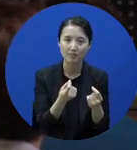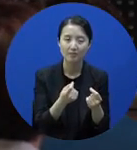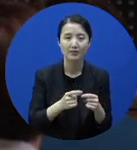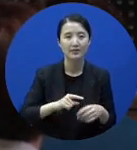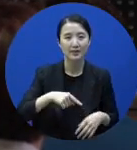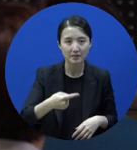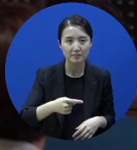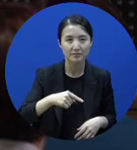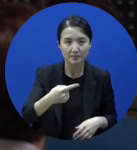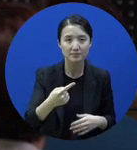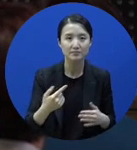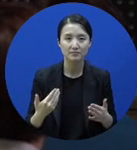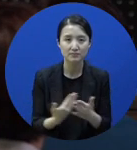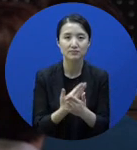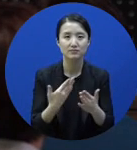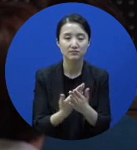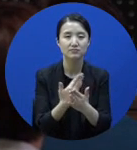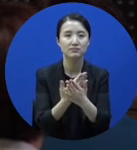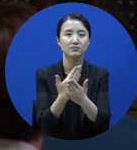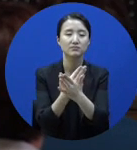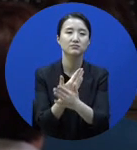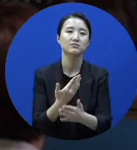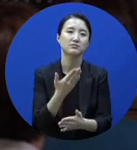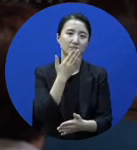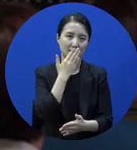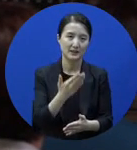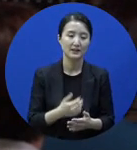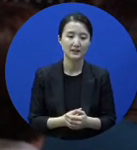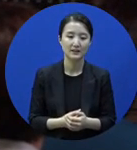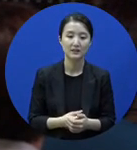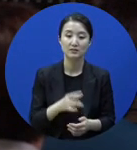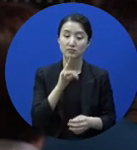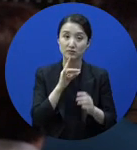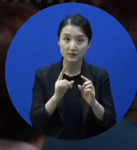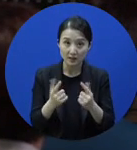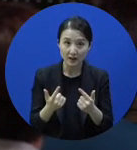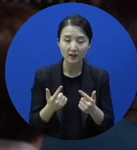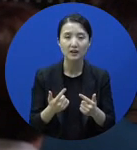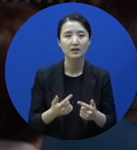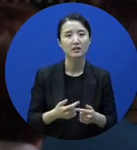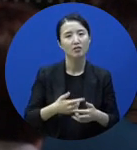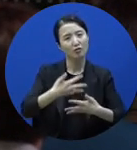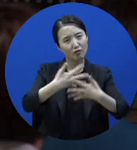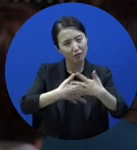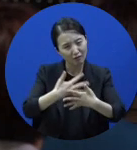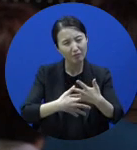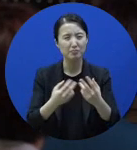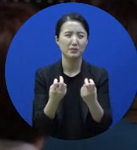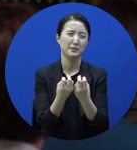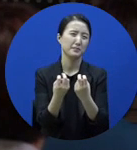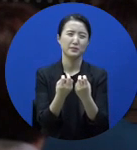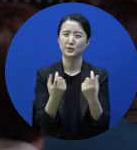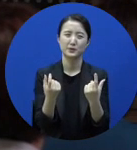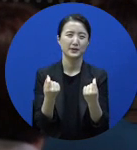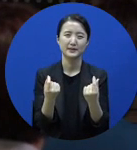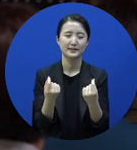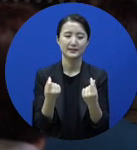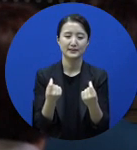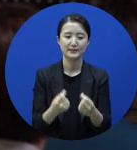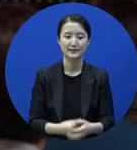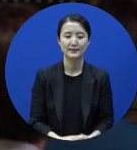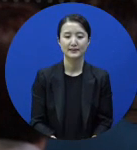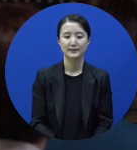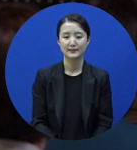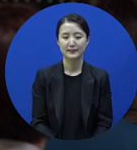그렇게 시작을 해도 성장을 하지 않았나 싶고 지금에 있는 영상 많이 만드는 부분들에서도 비슷하게 그런 역할들을 하지 않나